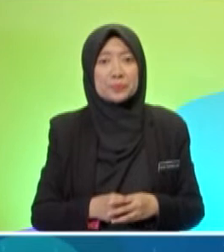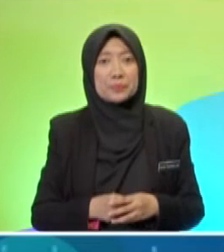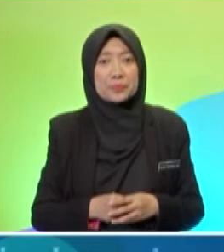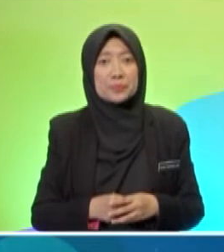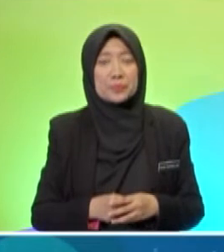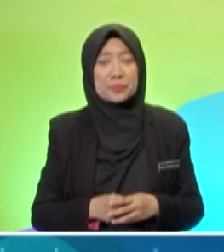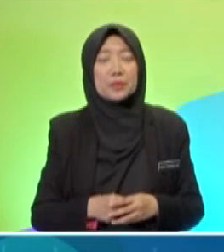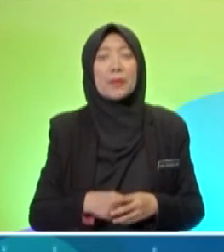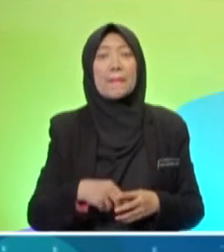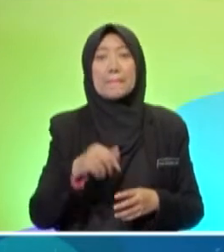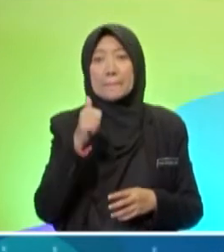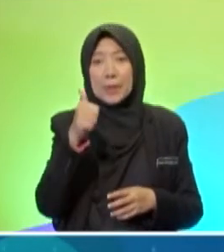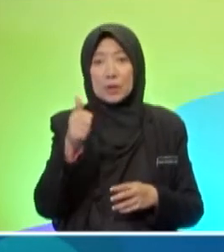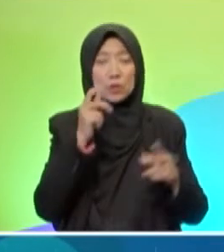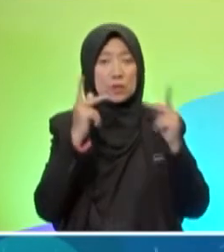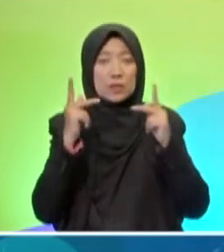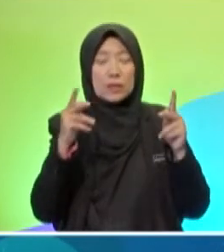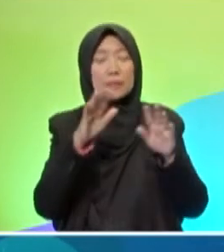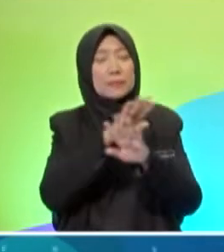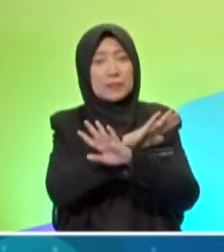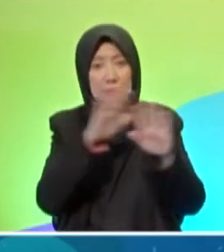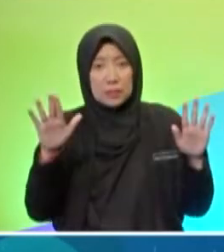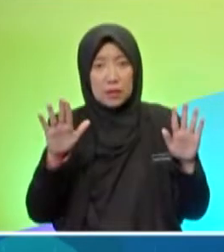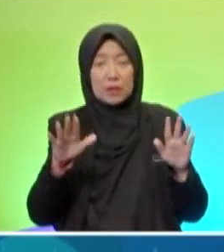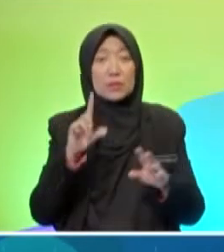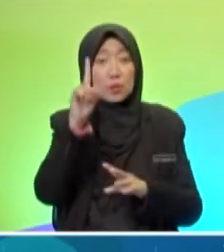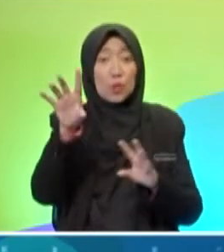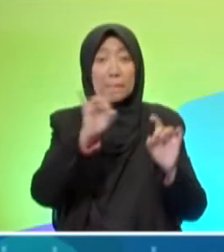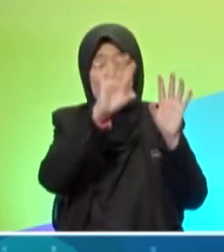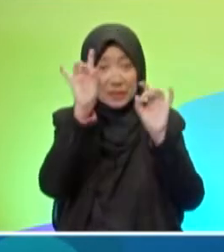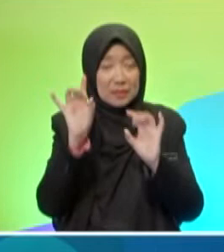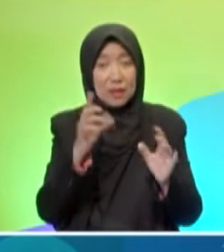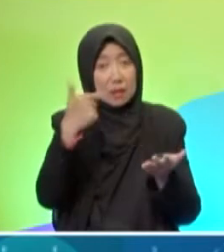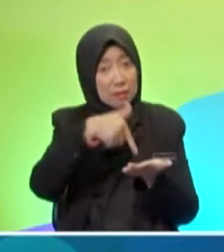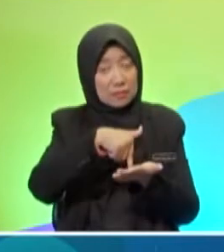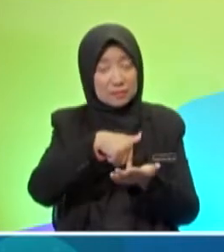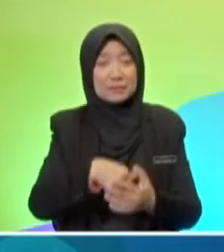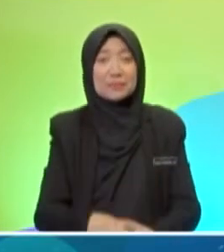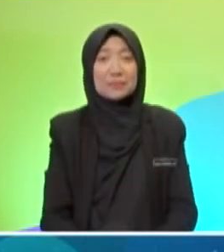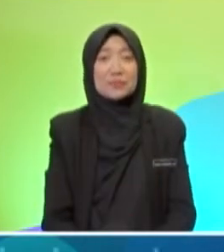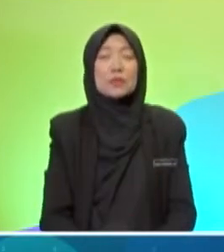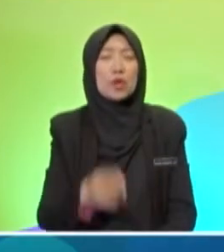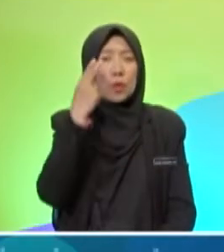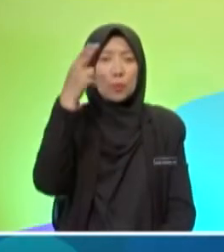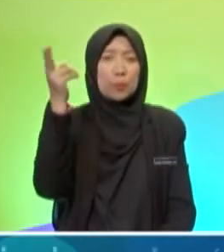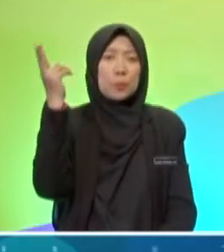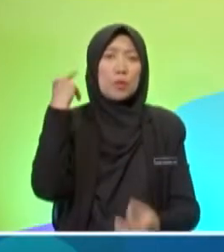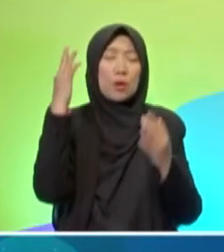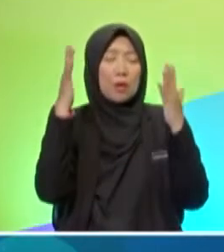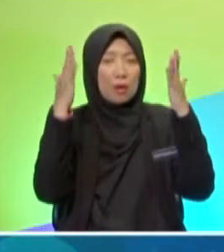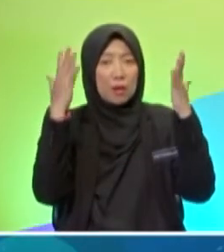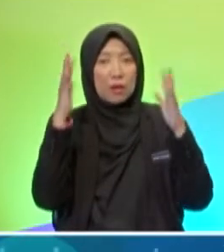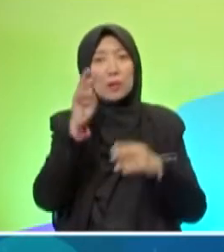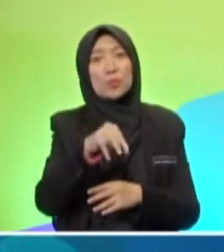Hai bagus banget tidak Oke terbaik bagi satu bidang untuk Zakwan Anda memang menuntut